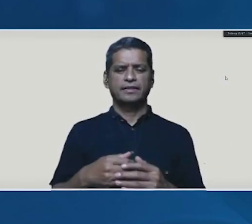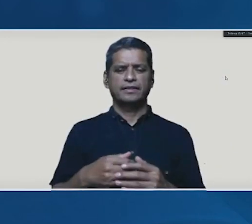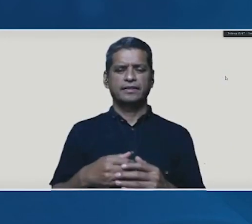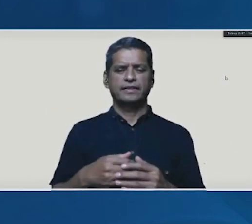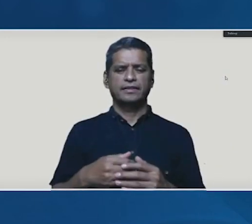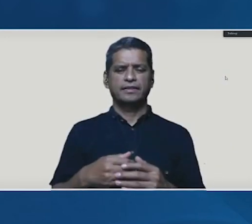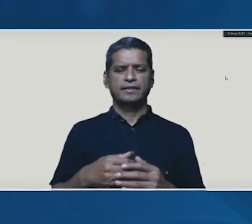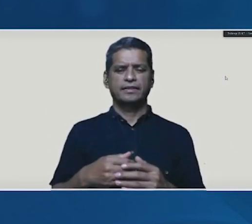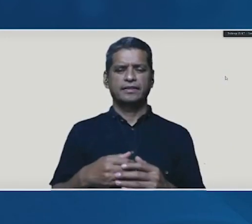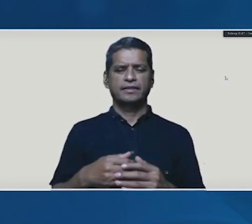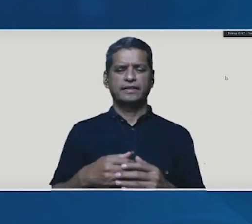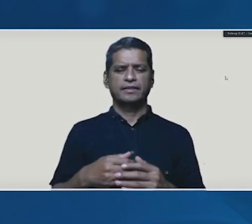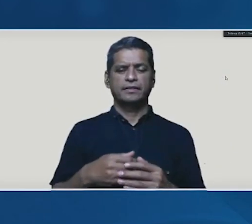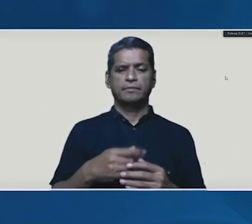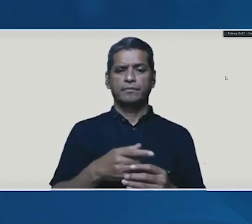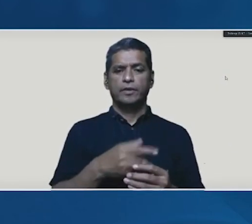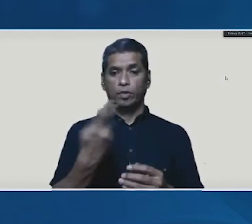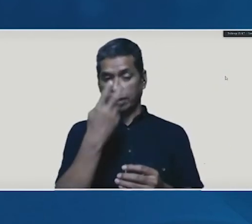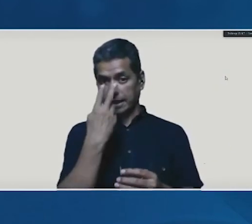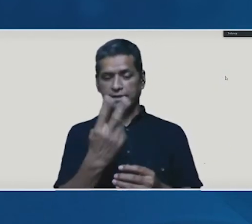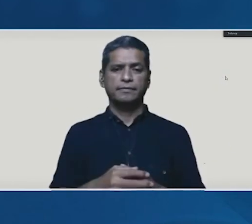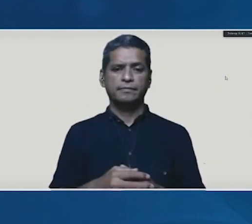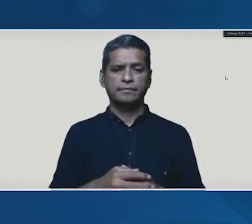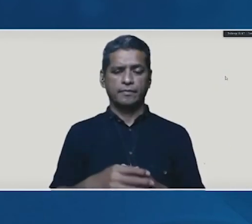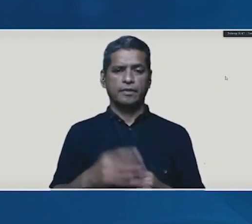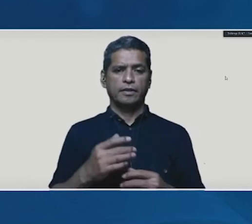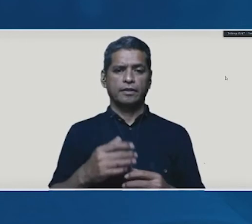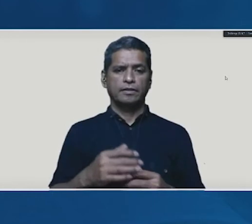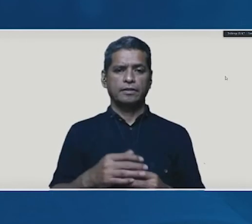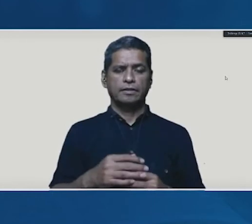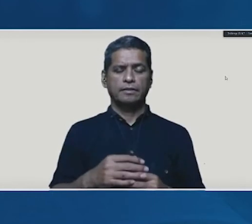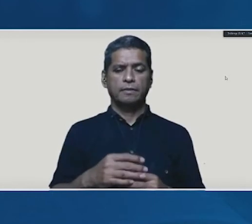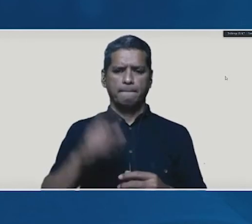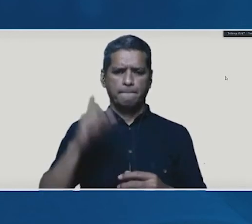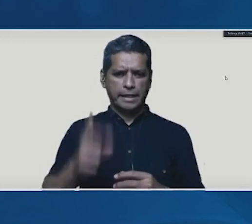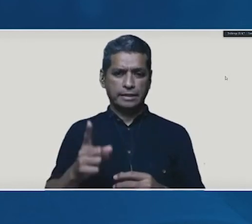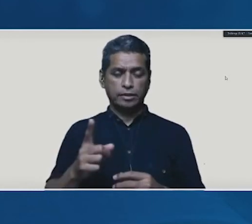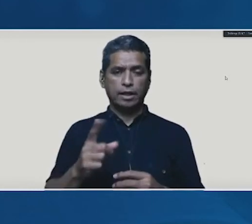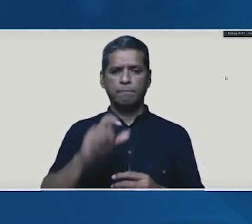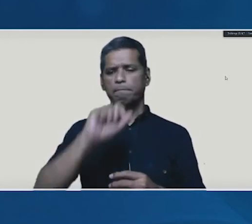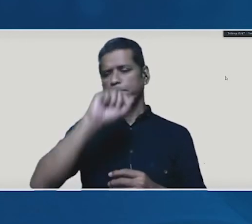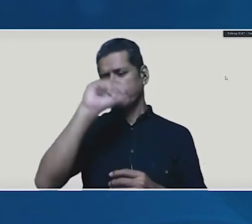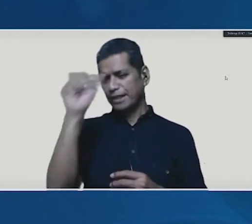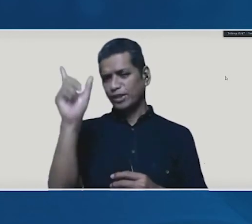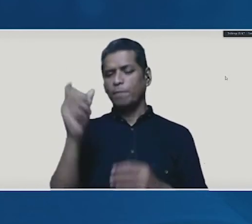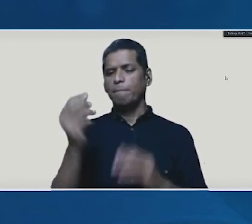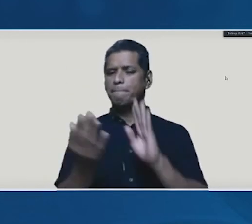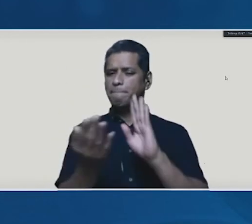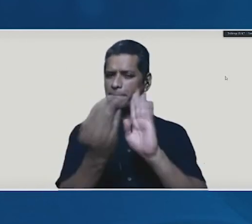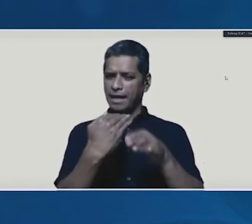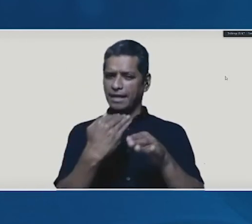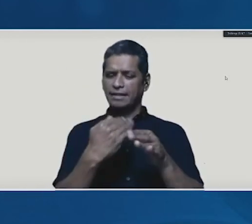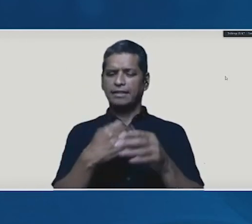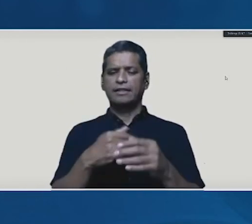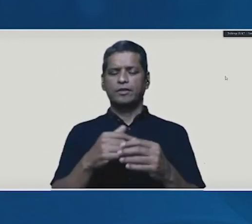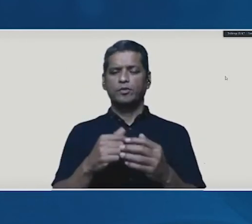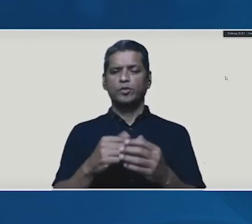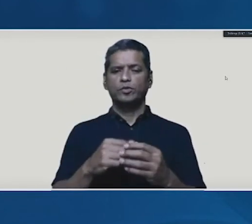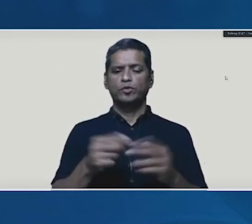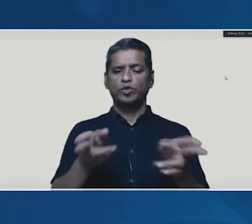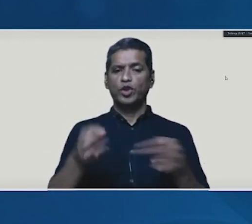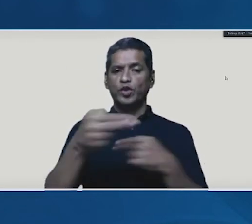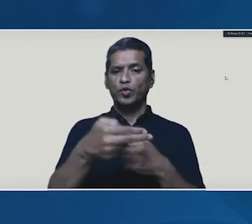Kristus dimanapun saja kita berada pastikan bahwa besok malam kita kembali akan mengikuti acara ini